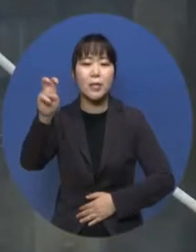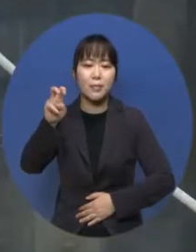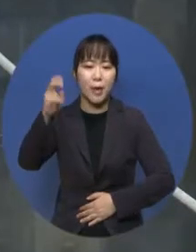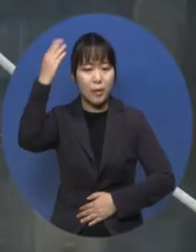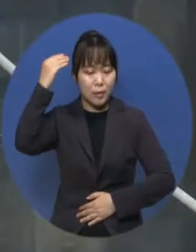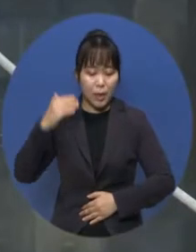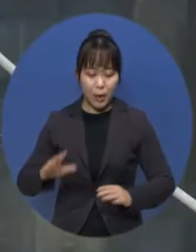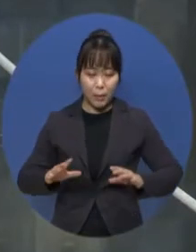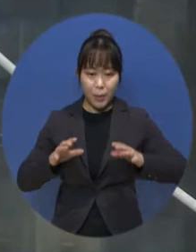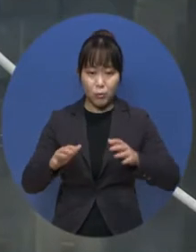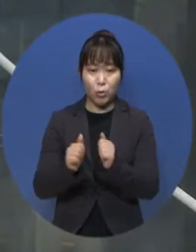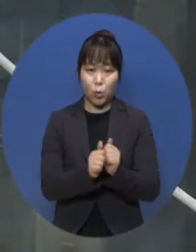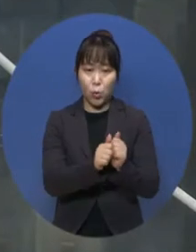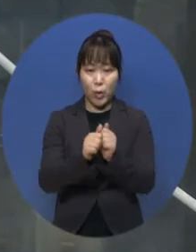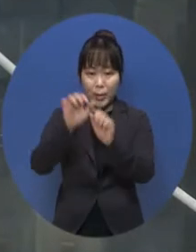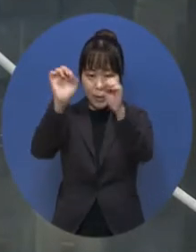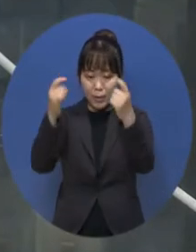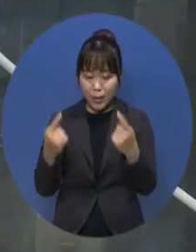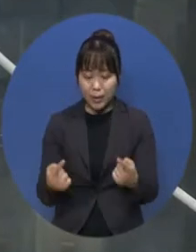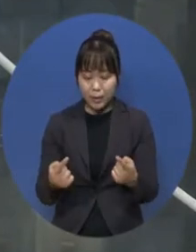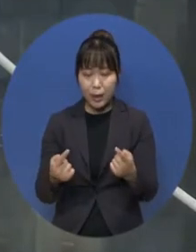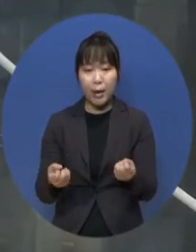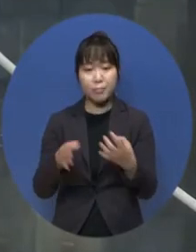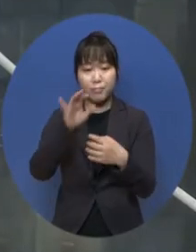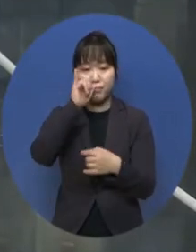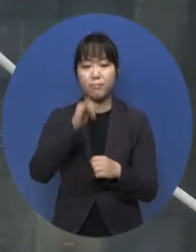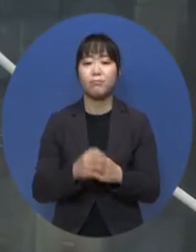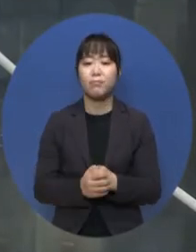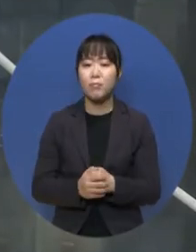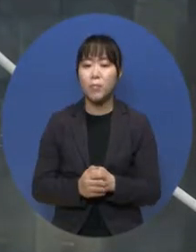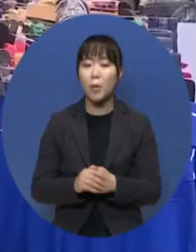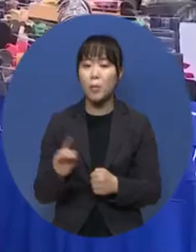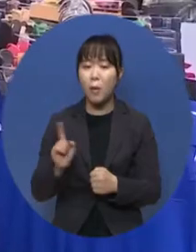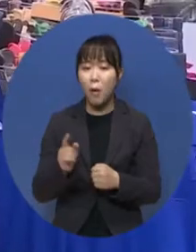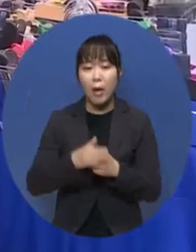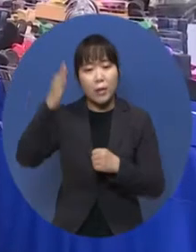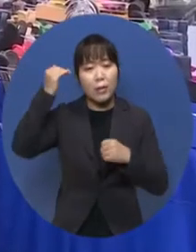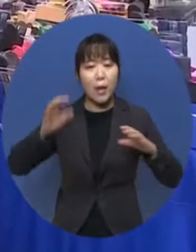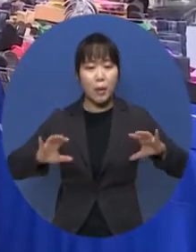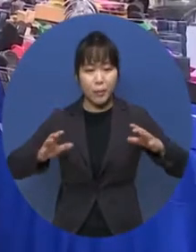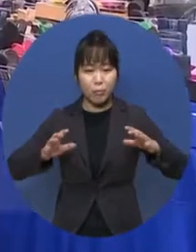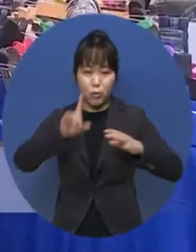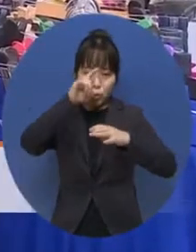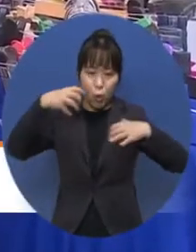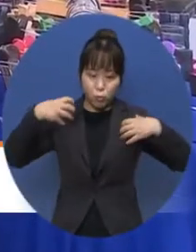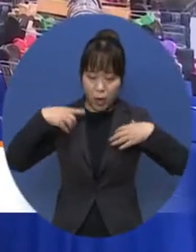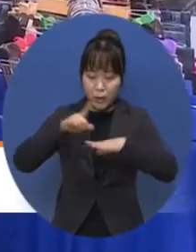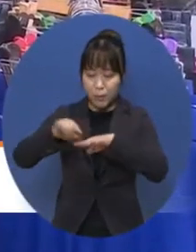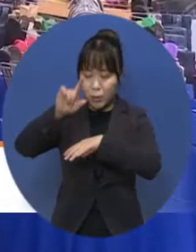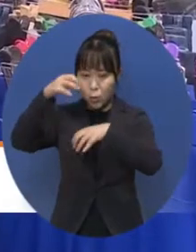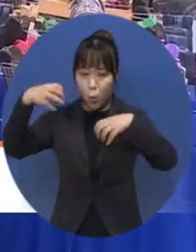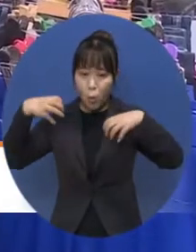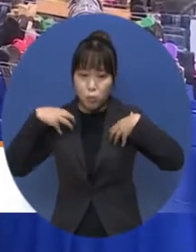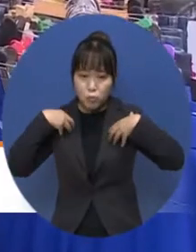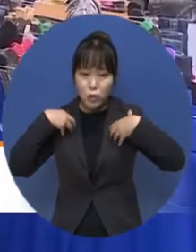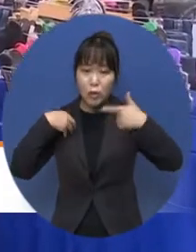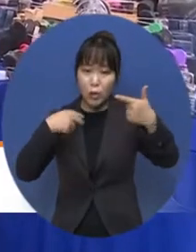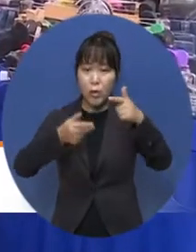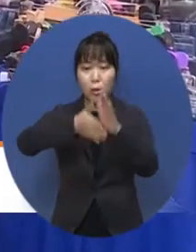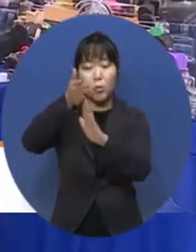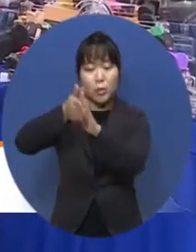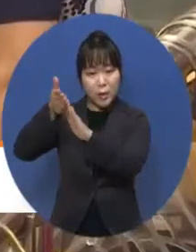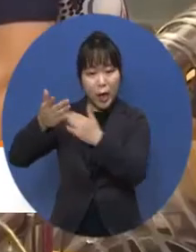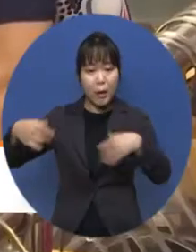이벤트가 진행됐습니다. 대한민국 동행 세일 행사는 대한민국 정부와 지방자치단체 6대 도시와